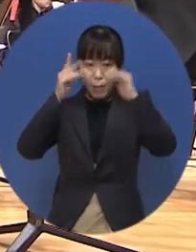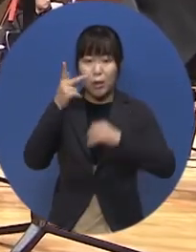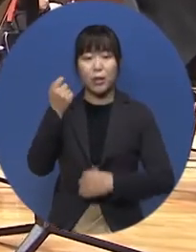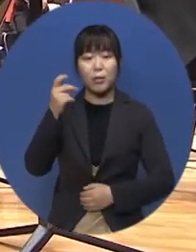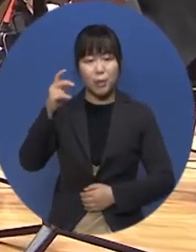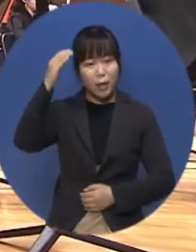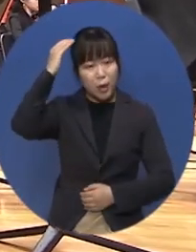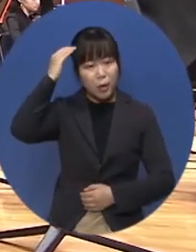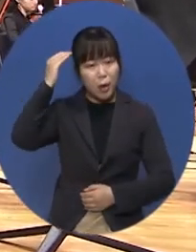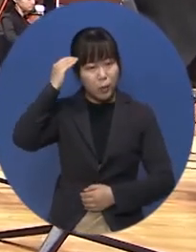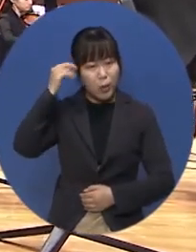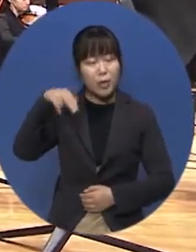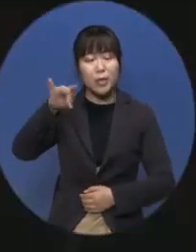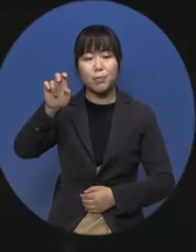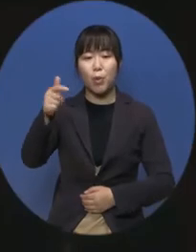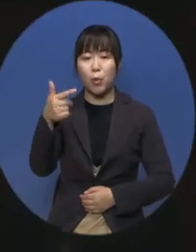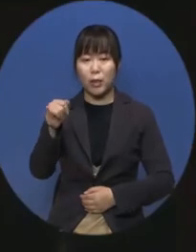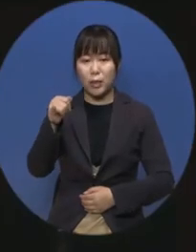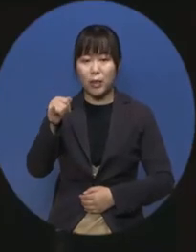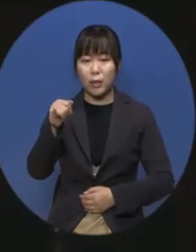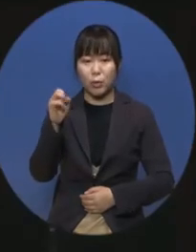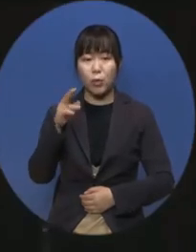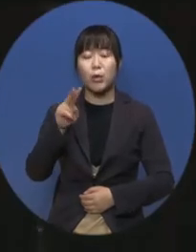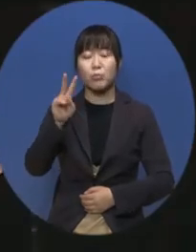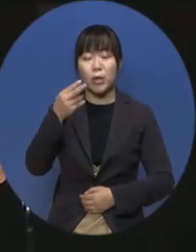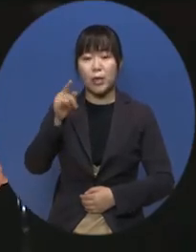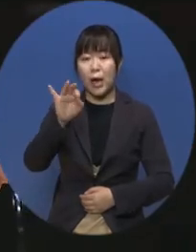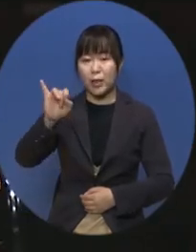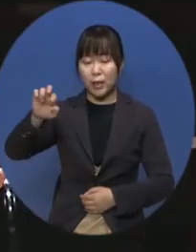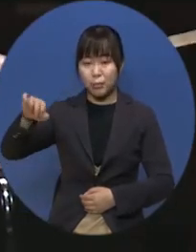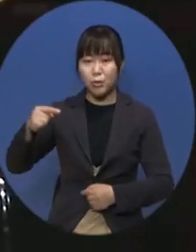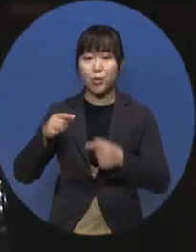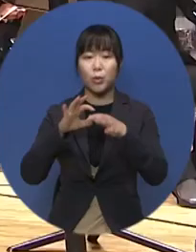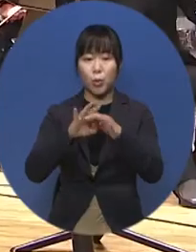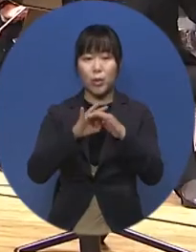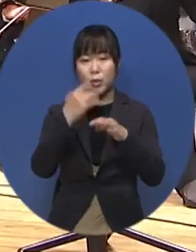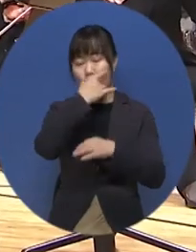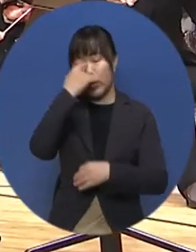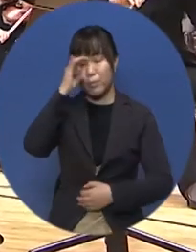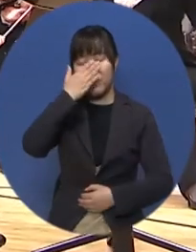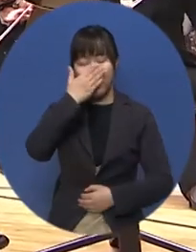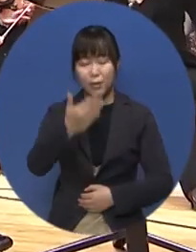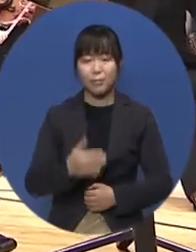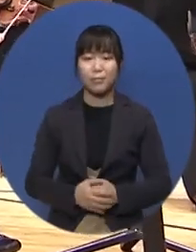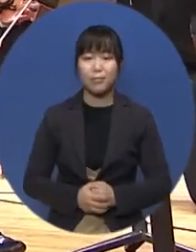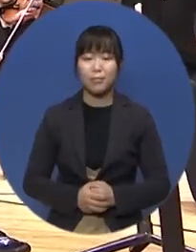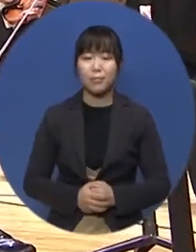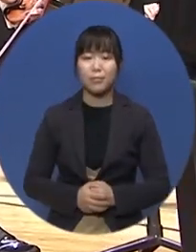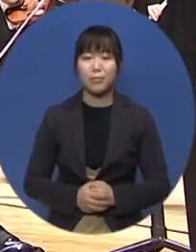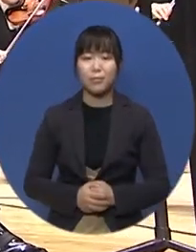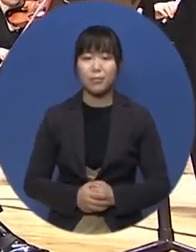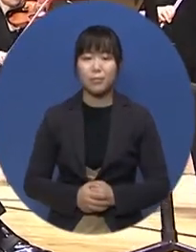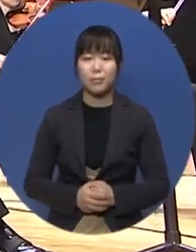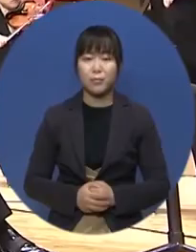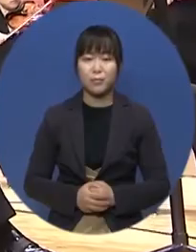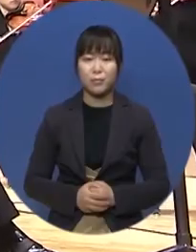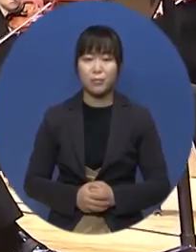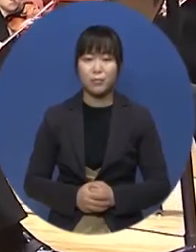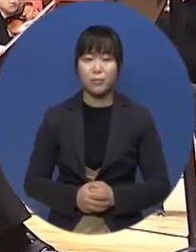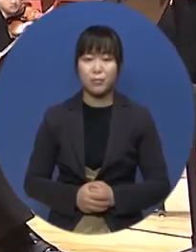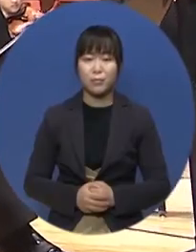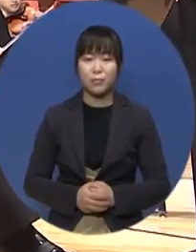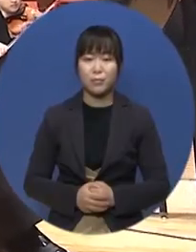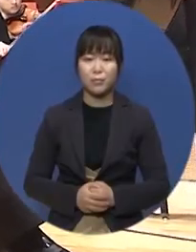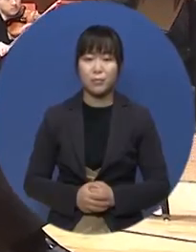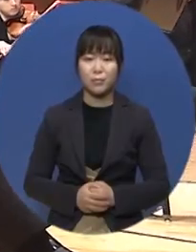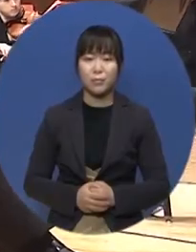코리안심포니 채널과 부위에 라이브를 통해 생중계될 예정입니다 ctv 뉴스 팀